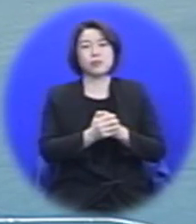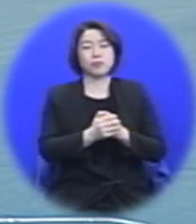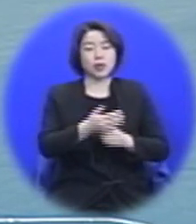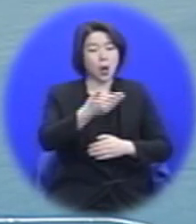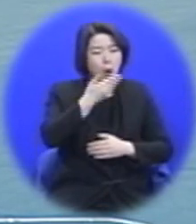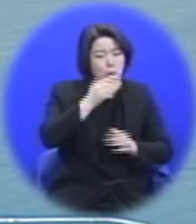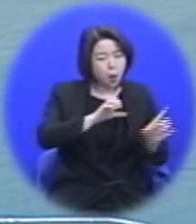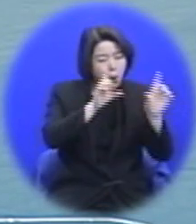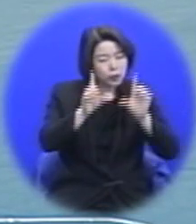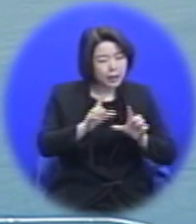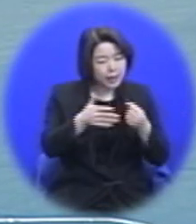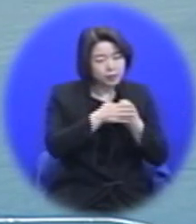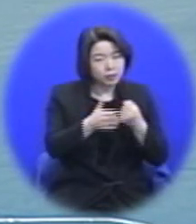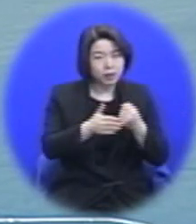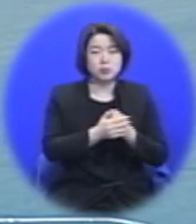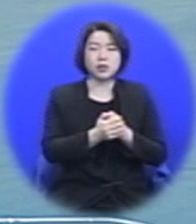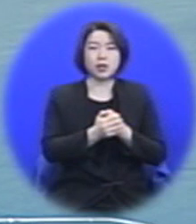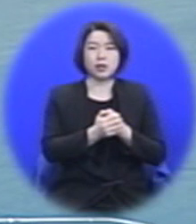먹고 사는 것 때문에